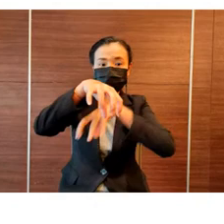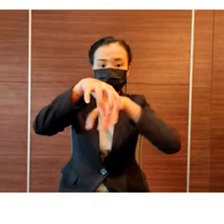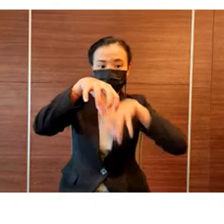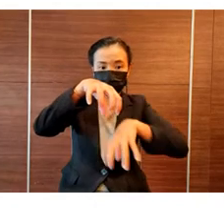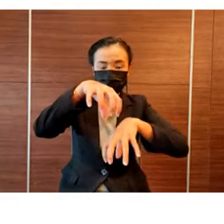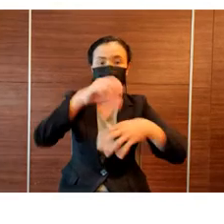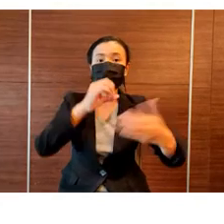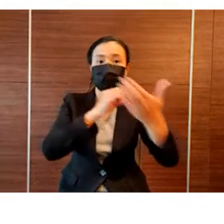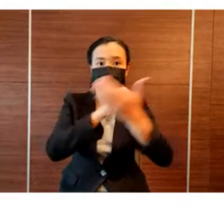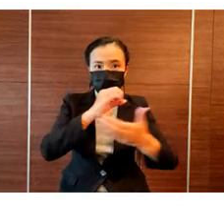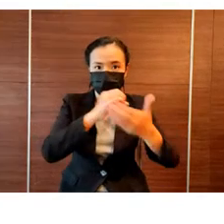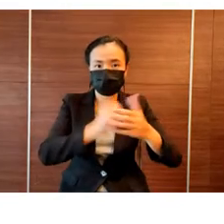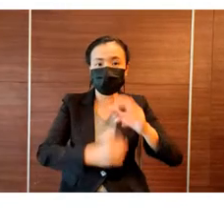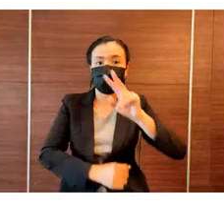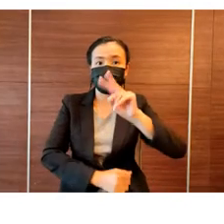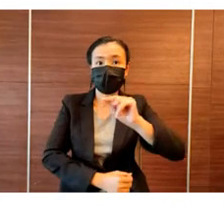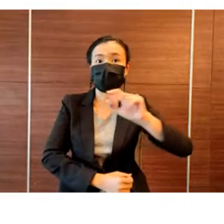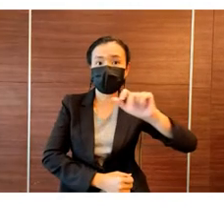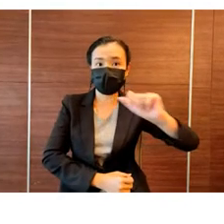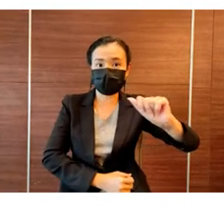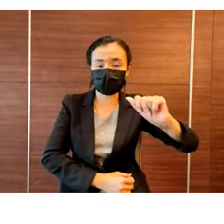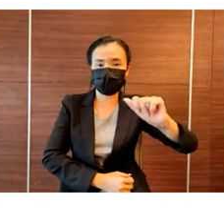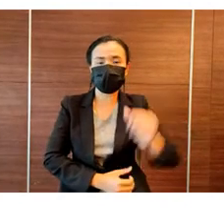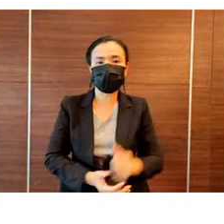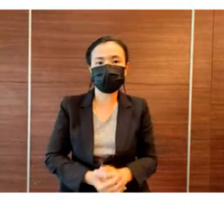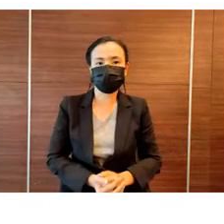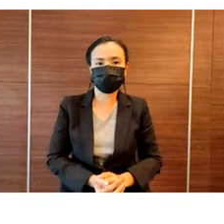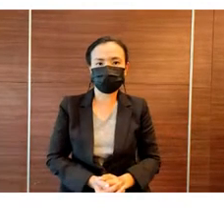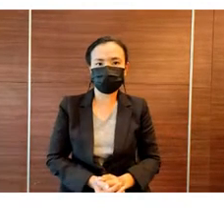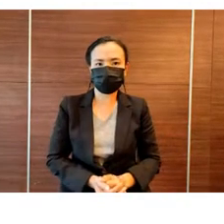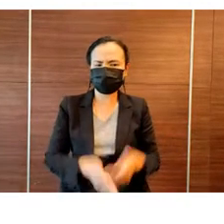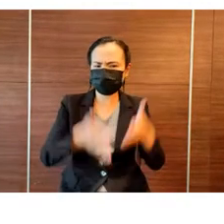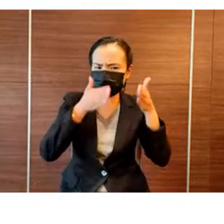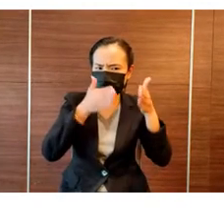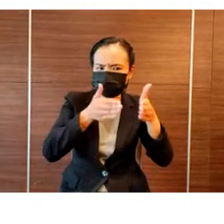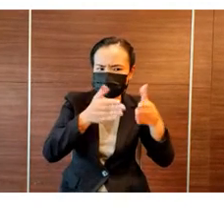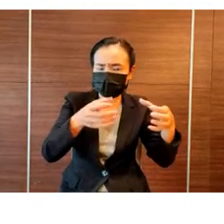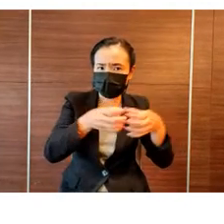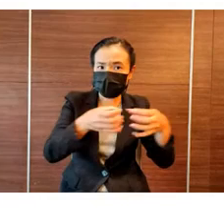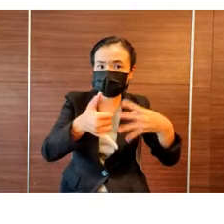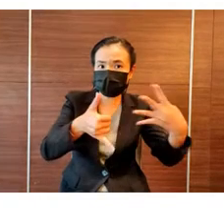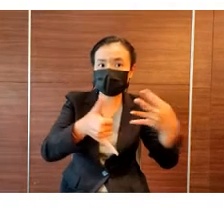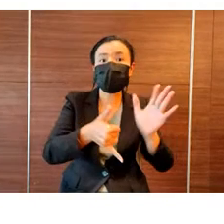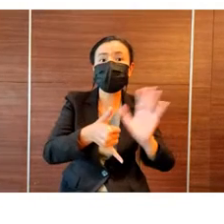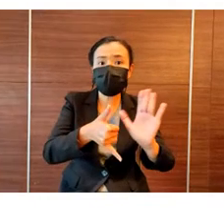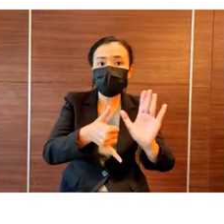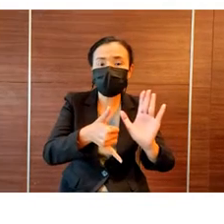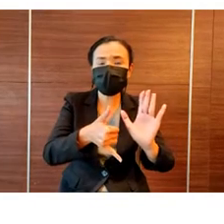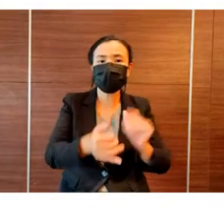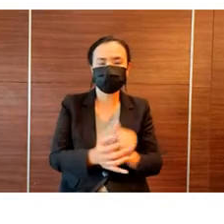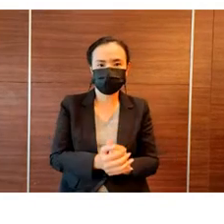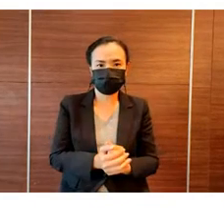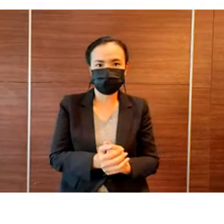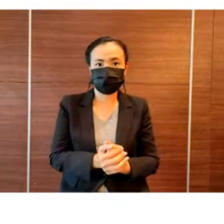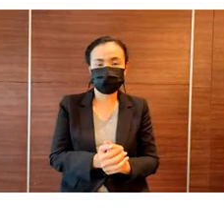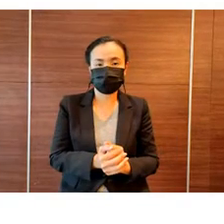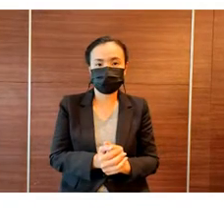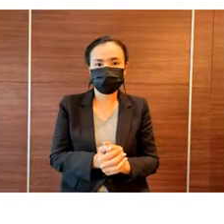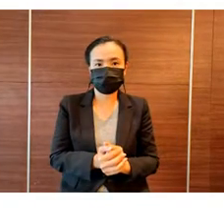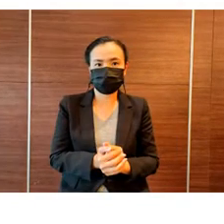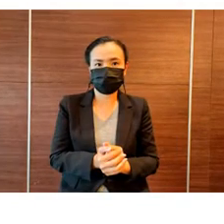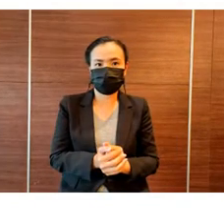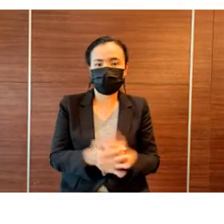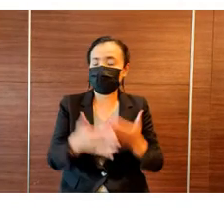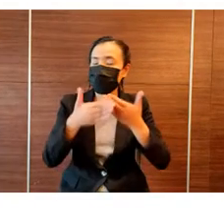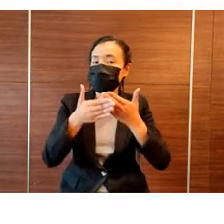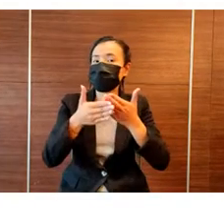จริงๆแล้วตัว NA เองเนี่ยไม่ได้โฟกัสแค่กลุ่มผู้หลากหลายทางเพศเท่านั้นนะครับคือเปิดรับทุ